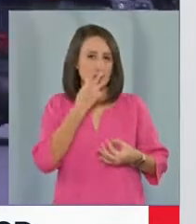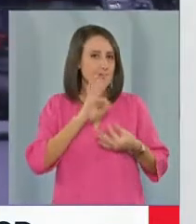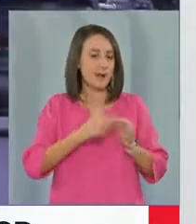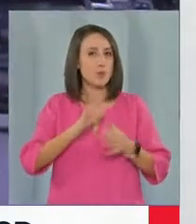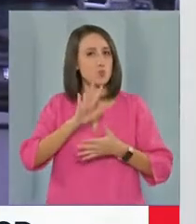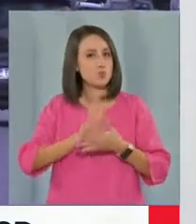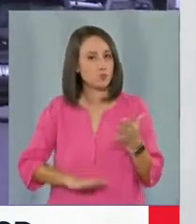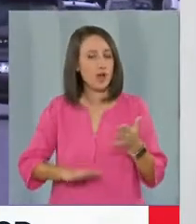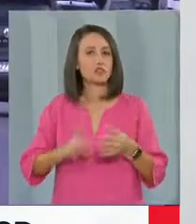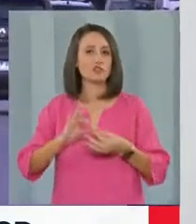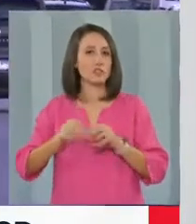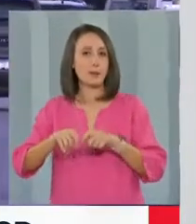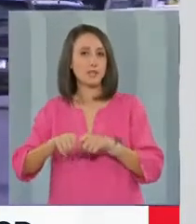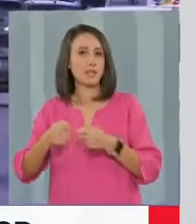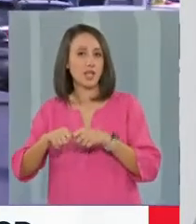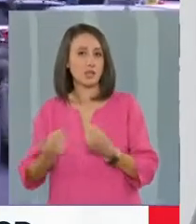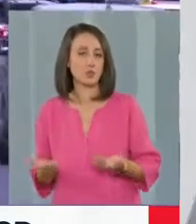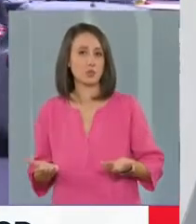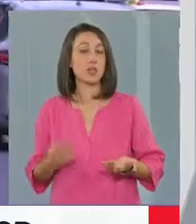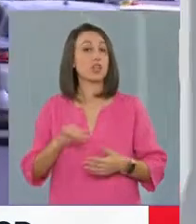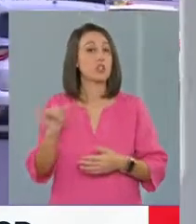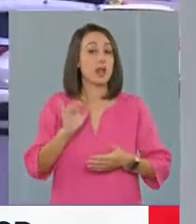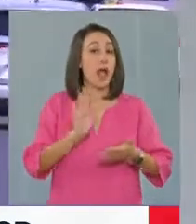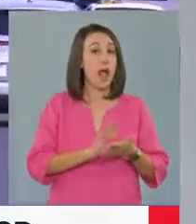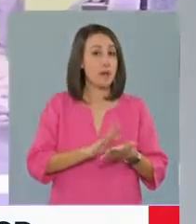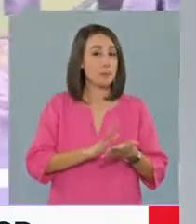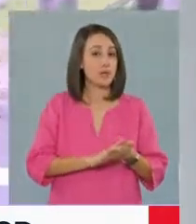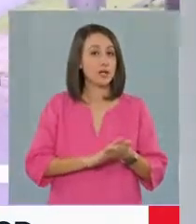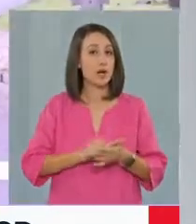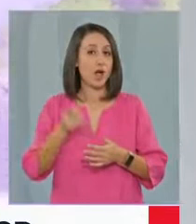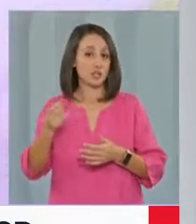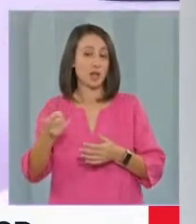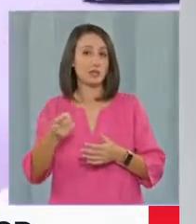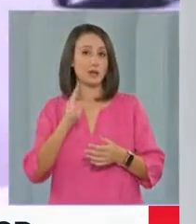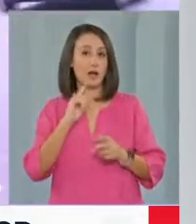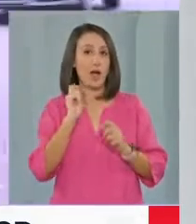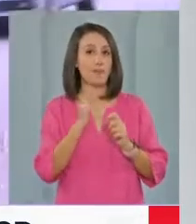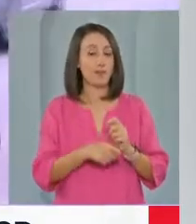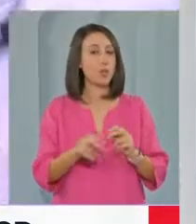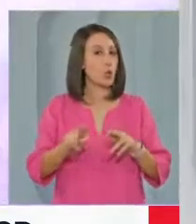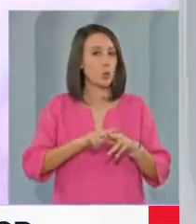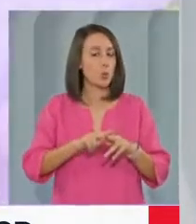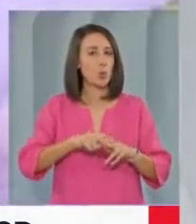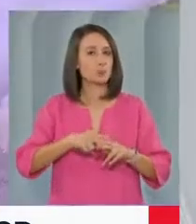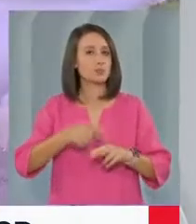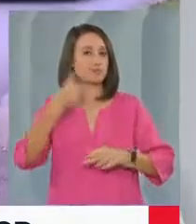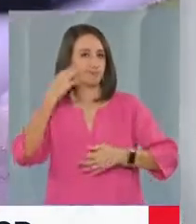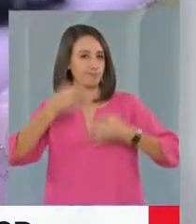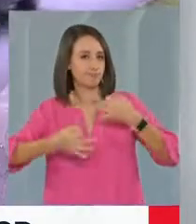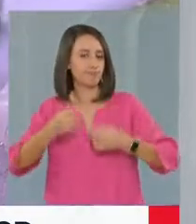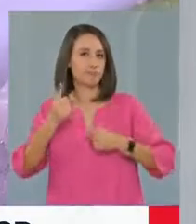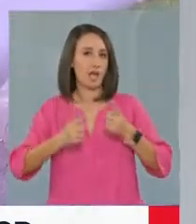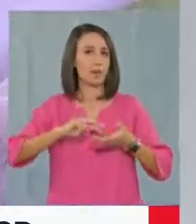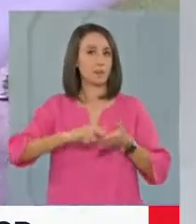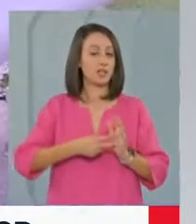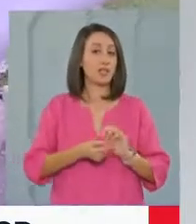înțelegem prin deteriorare, cine aplică această contravenție, cum apreciază dacă are o pregătire sau